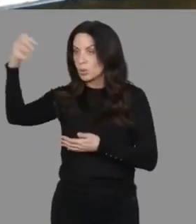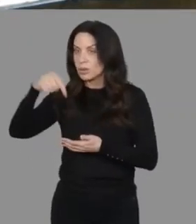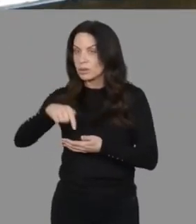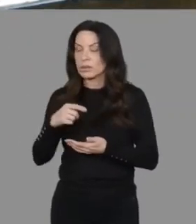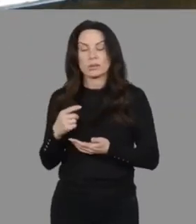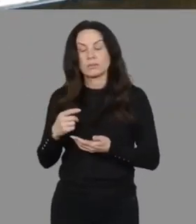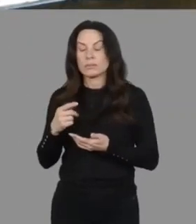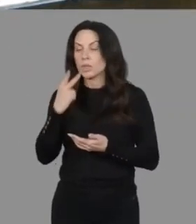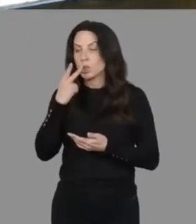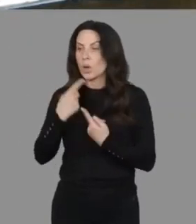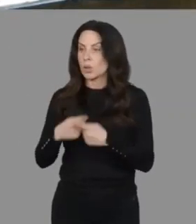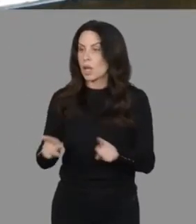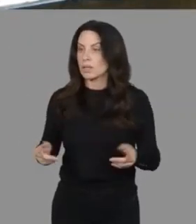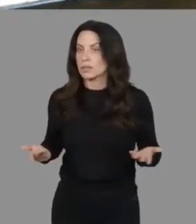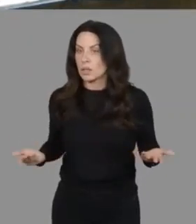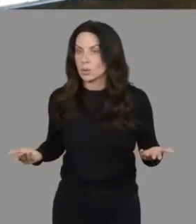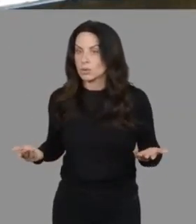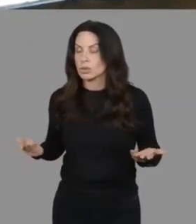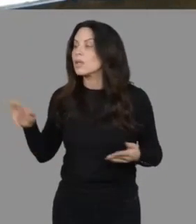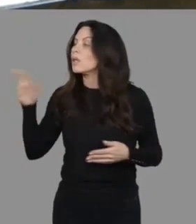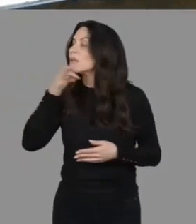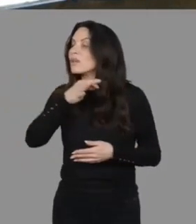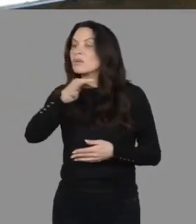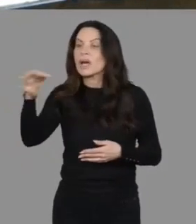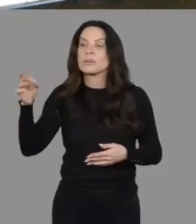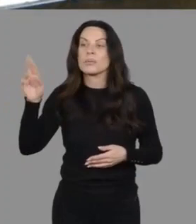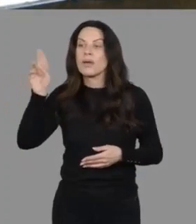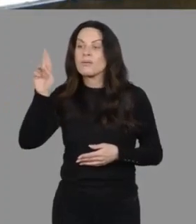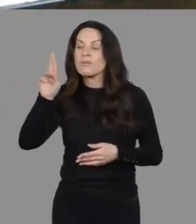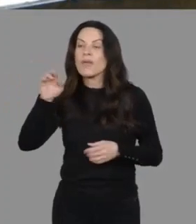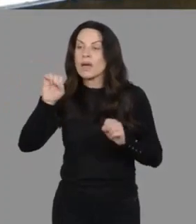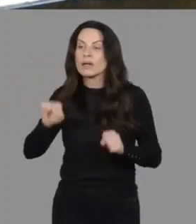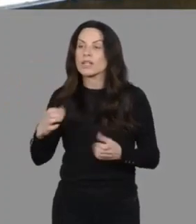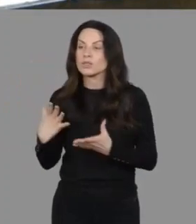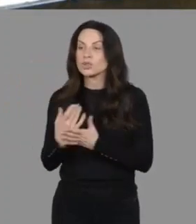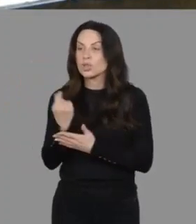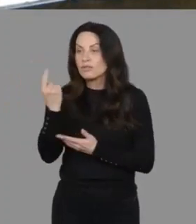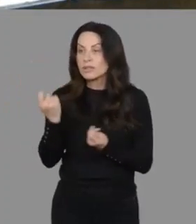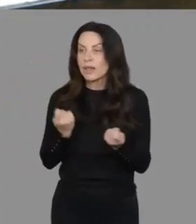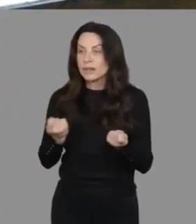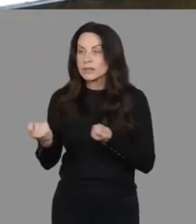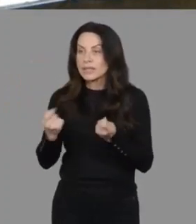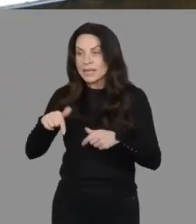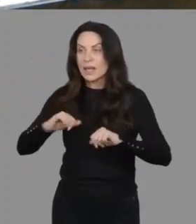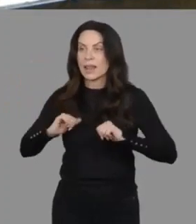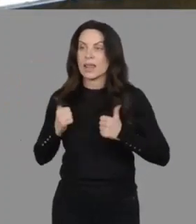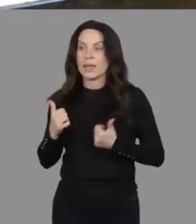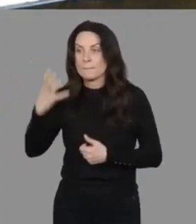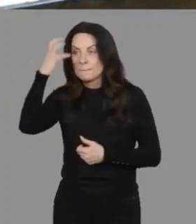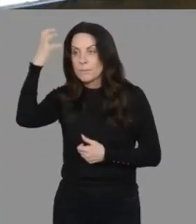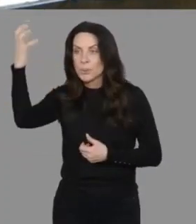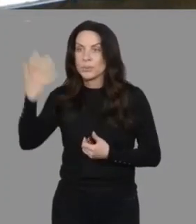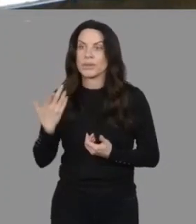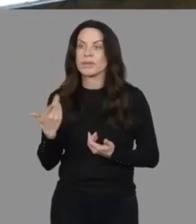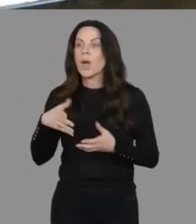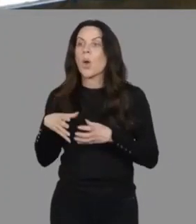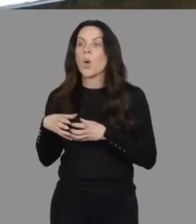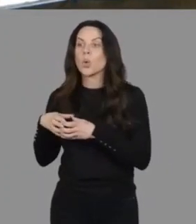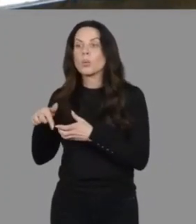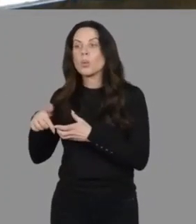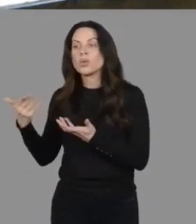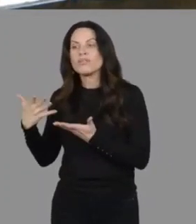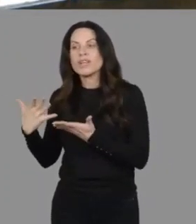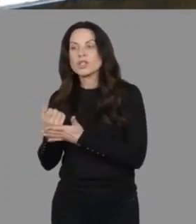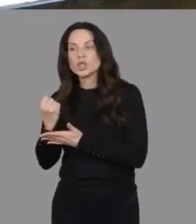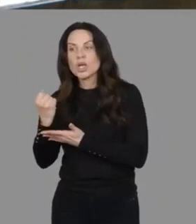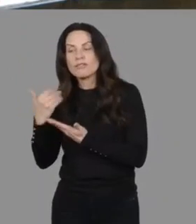stellt. Wer kann sich das in Zukunft denn noch leisten, hier zu leben? Was kann die Kommune denn mehr